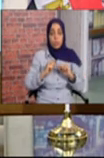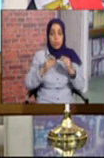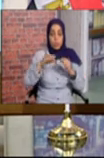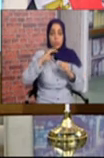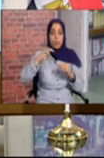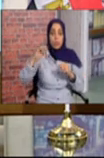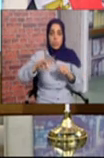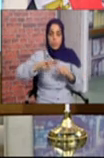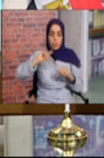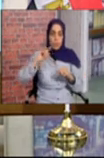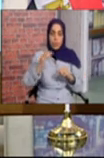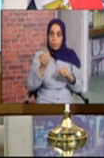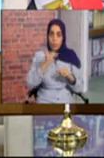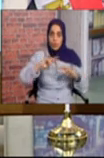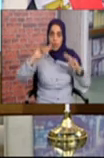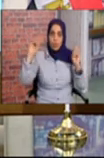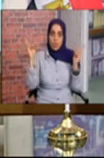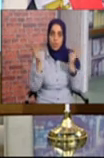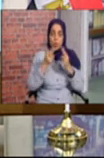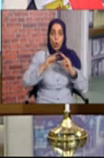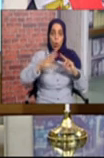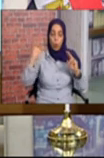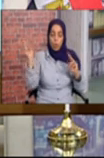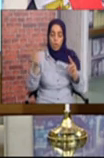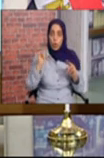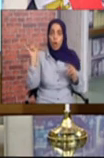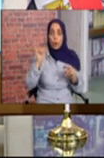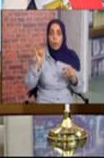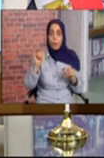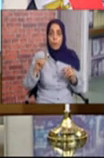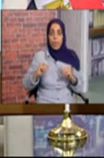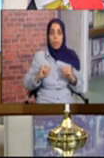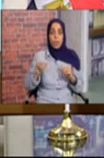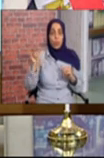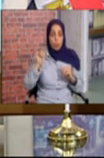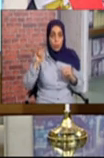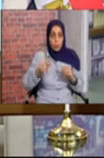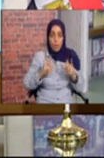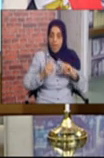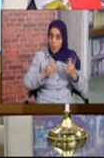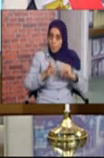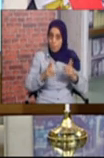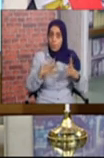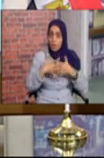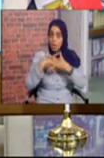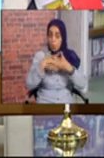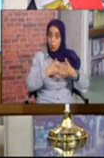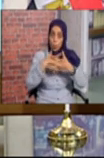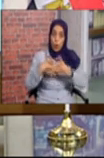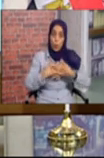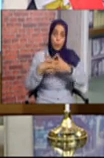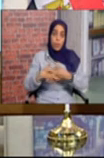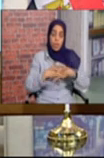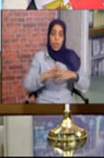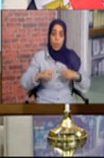ما بيسيبش اي حضرتك محفل او عن طريق الكونفرنس او في امريكا وكان لسه كان في وفد جاي